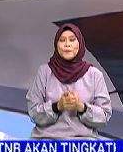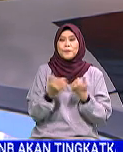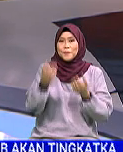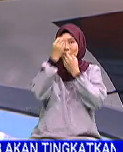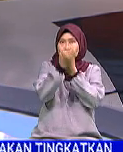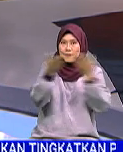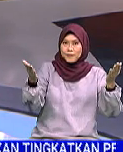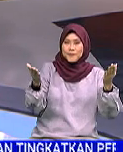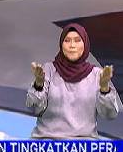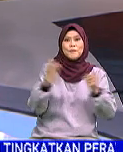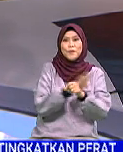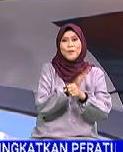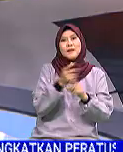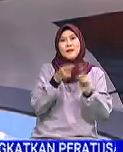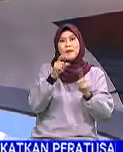bersama Nur Liana Tarmizi.